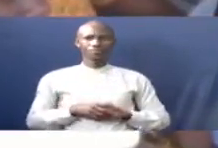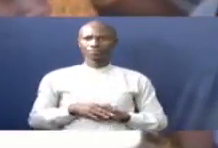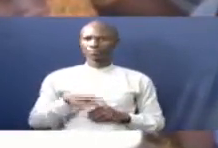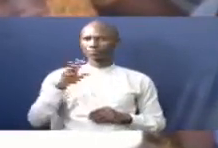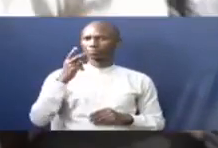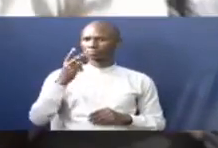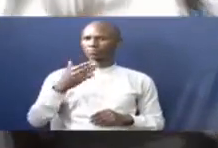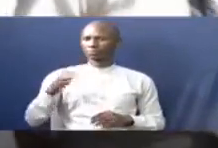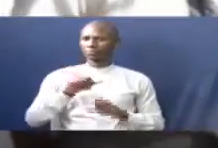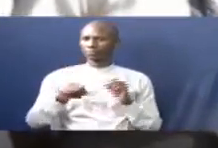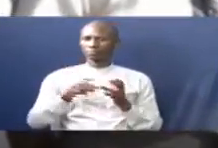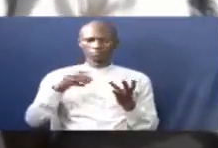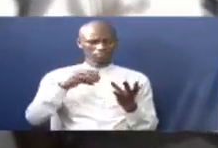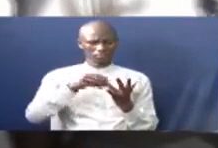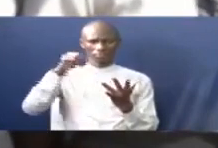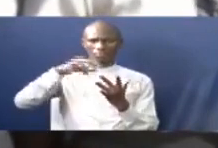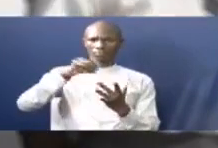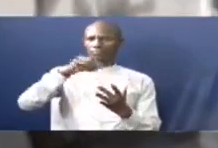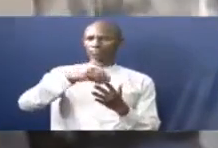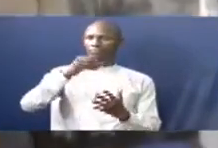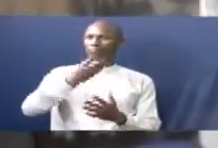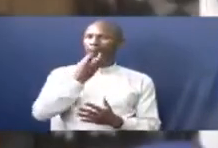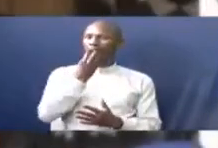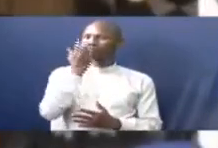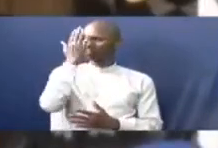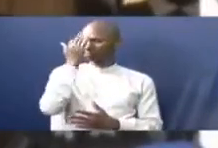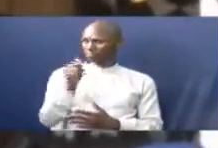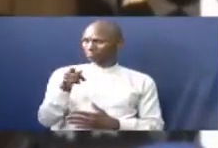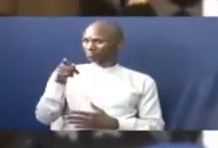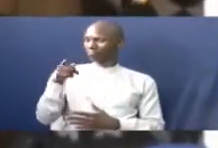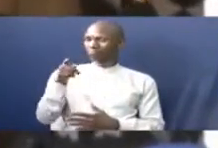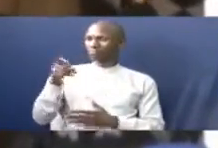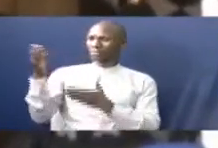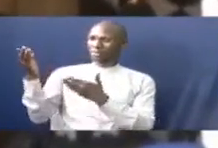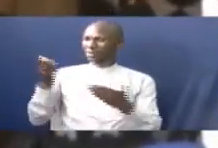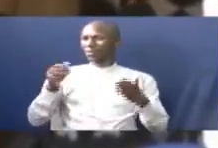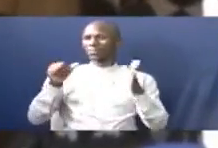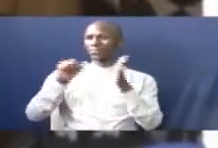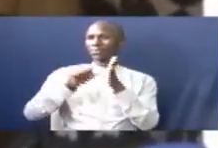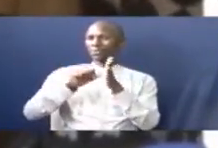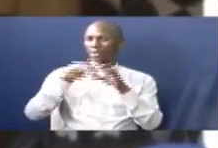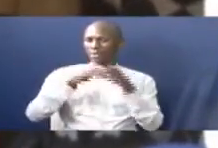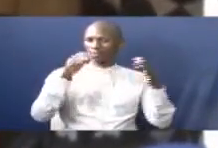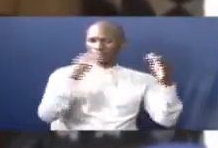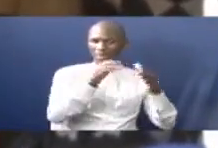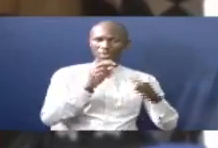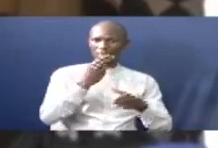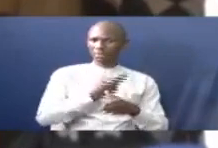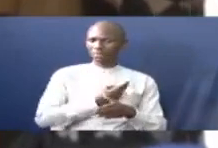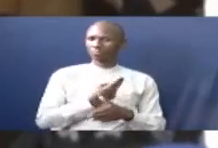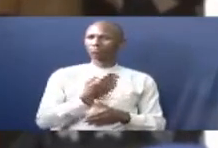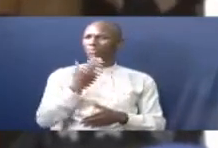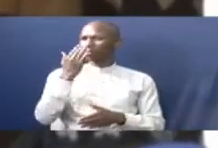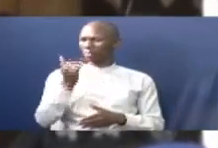Angalia mambo ya nomination ya ODM kwa sababu hiyo ndio inaleta shida katika chama chetu.